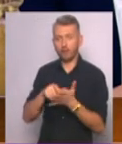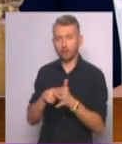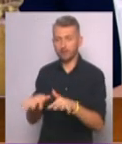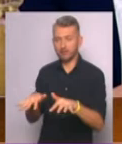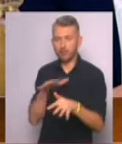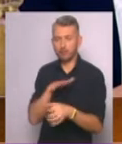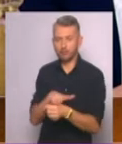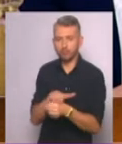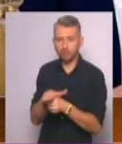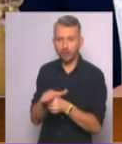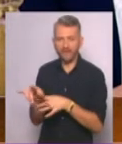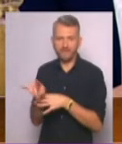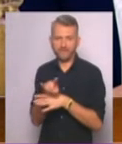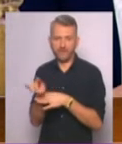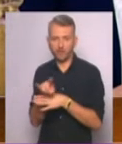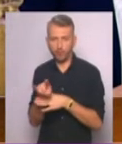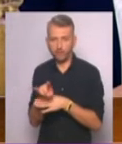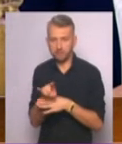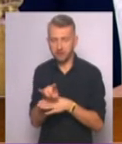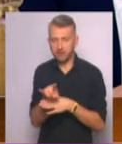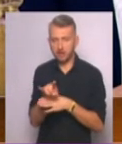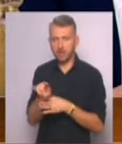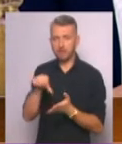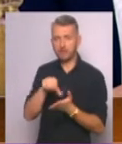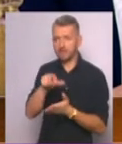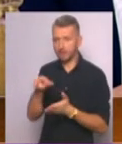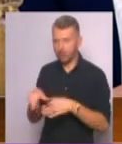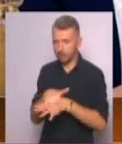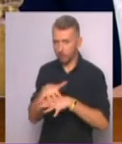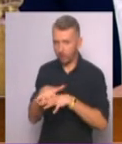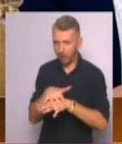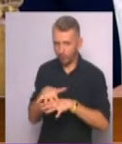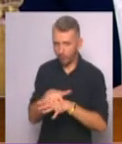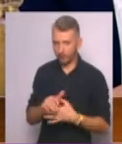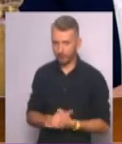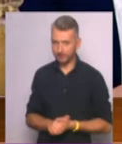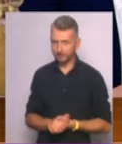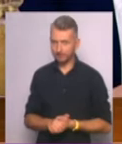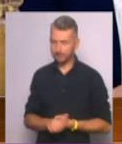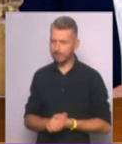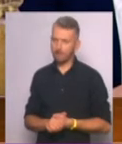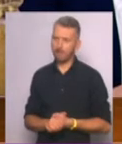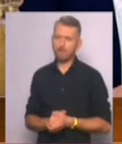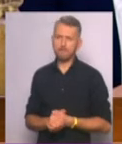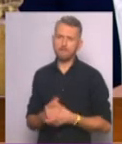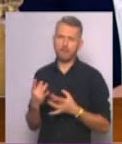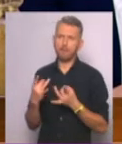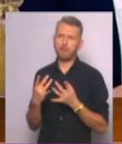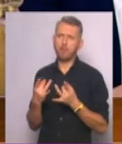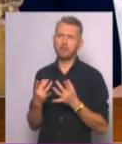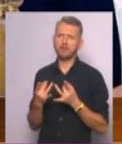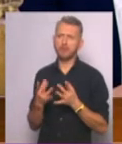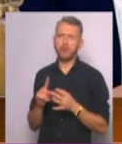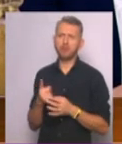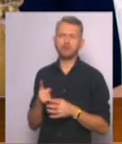набита фейковими, як ви висловилися, представниками громадськості. Поясніть, по-перше, а чому, звідки у вас виникла